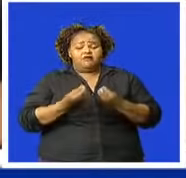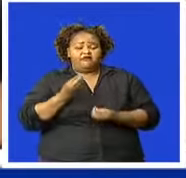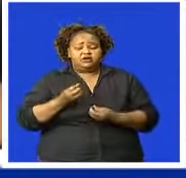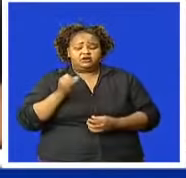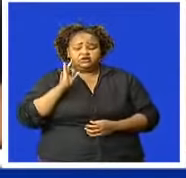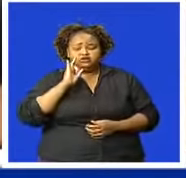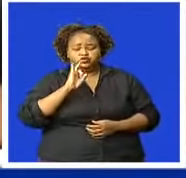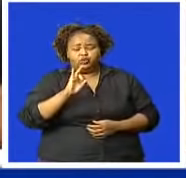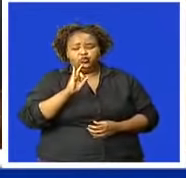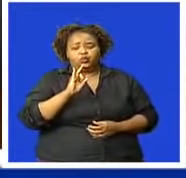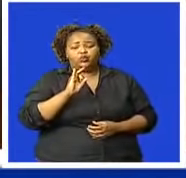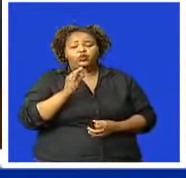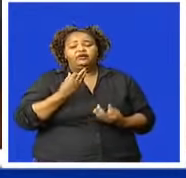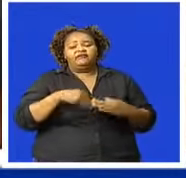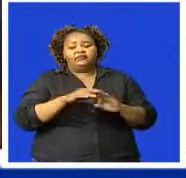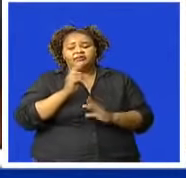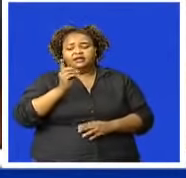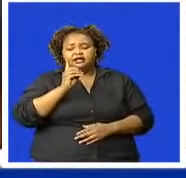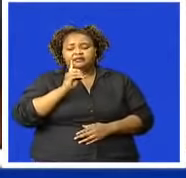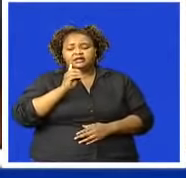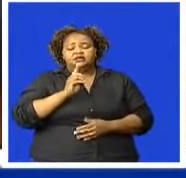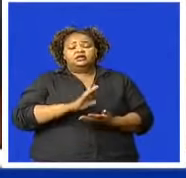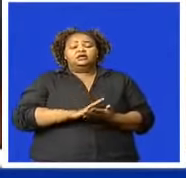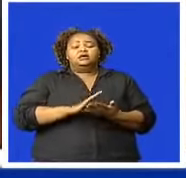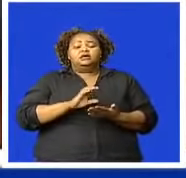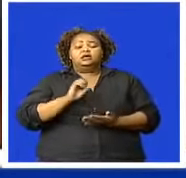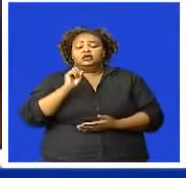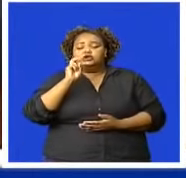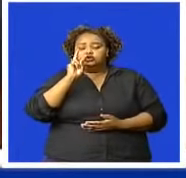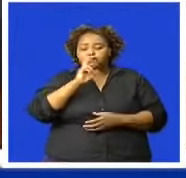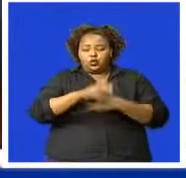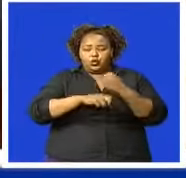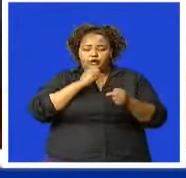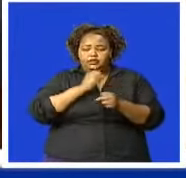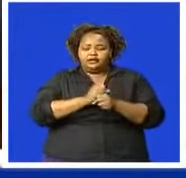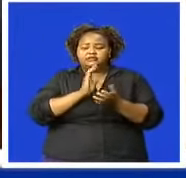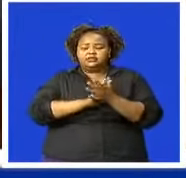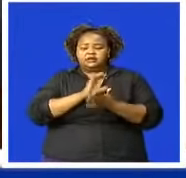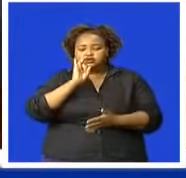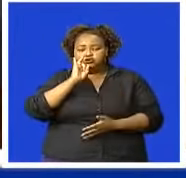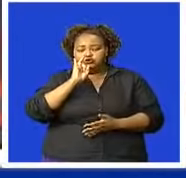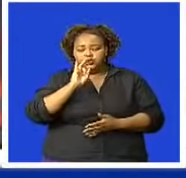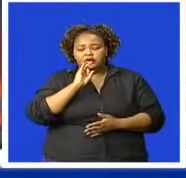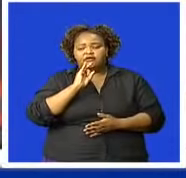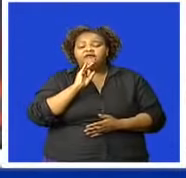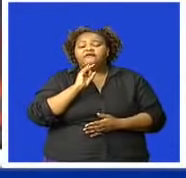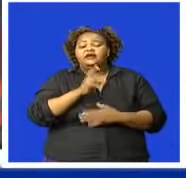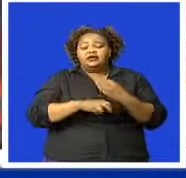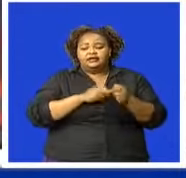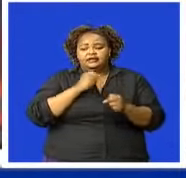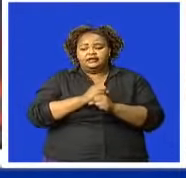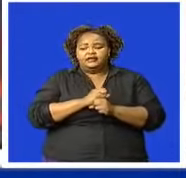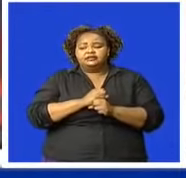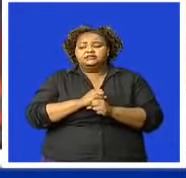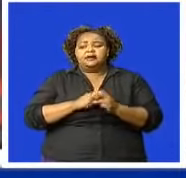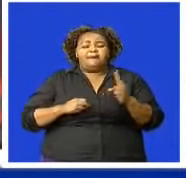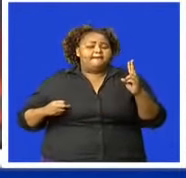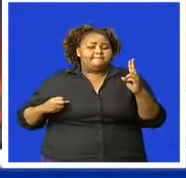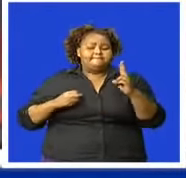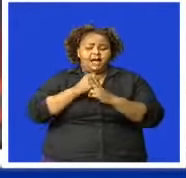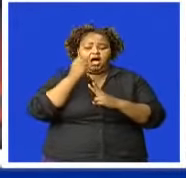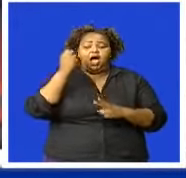kanye naloneminyaka lelishumi nakubili bashayiswe imotolo yelihlobo lweHonda Fit bashona emgwaqweni